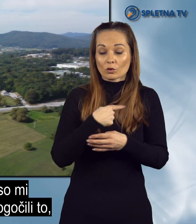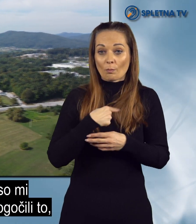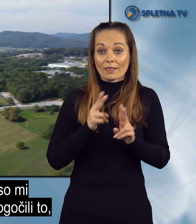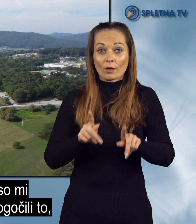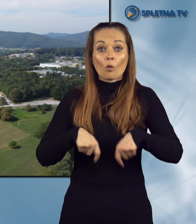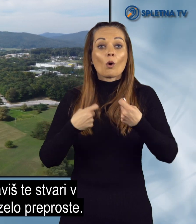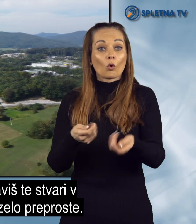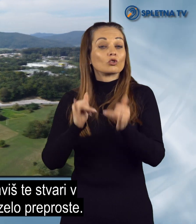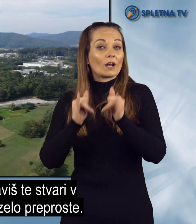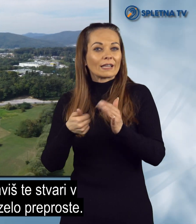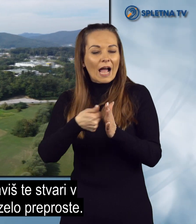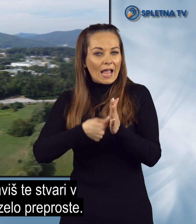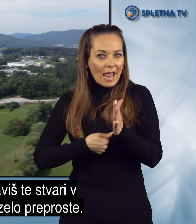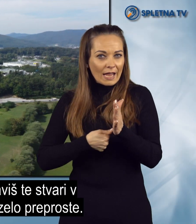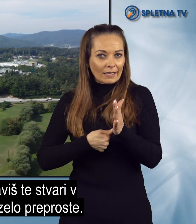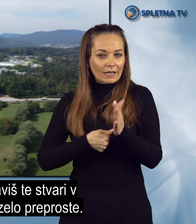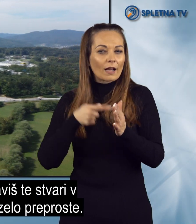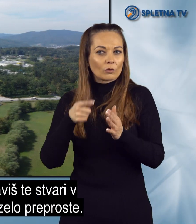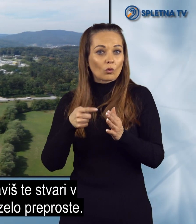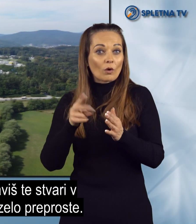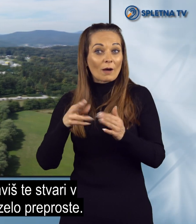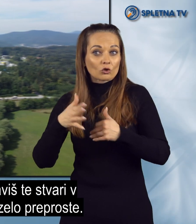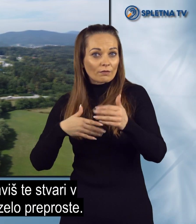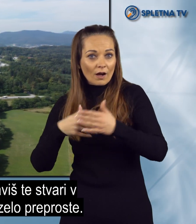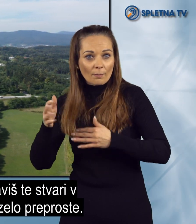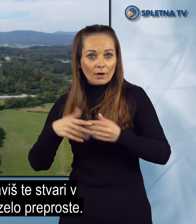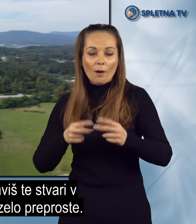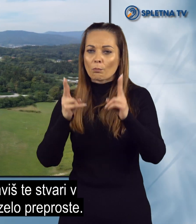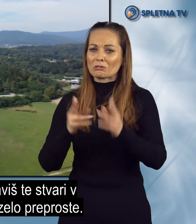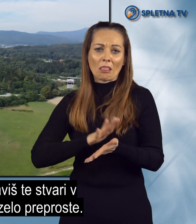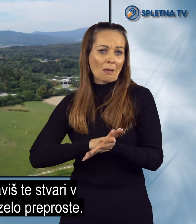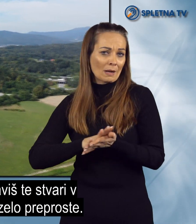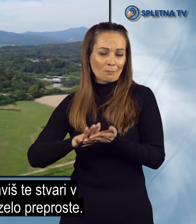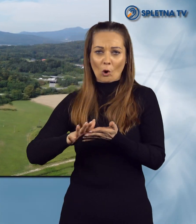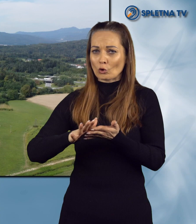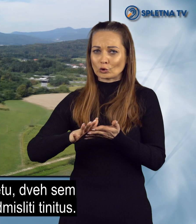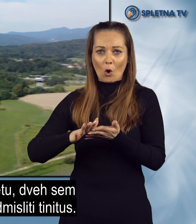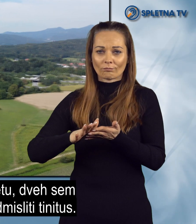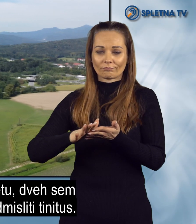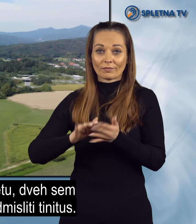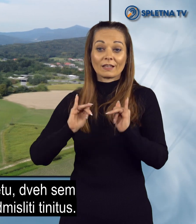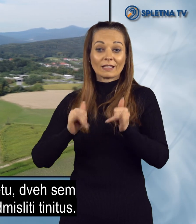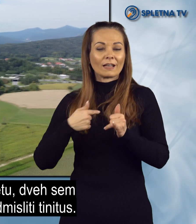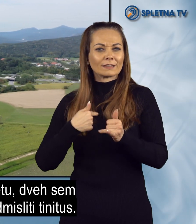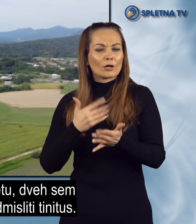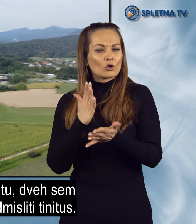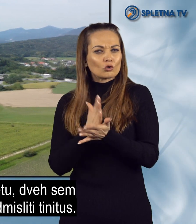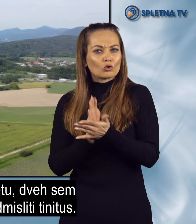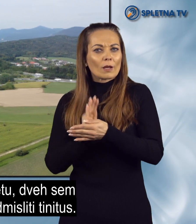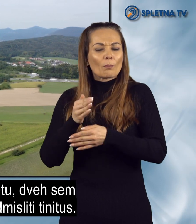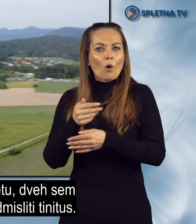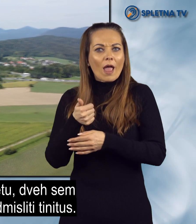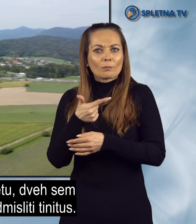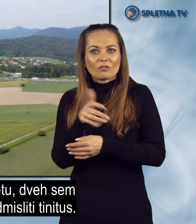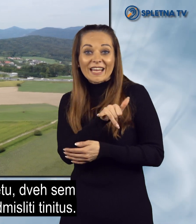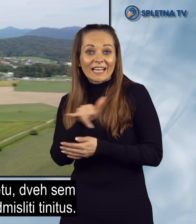dejansko omogočili to, da enkrat, ko spraviš te stvari v prakso, postanejo zelo preproste, ne. Jaz že po kakšnem